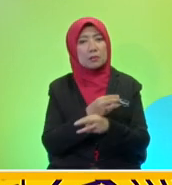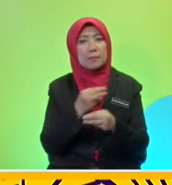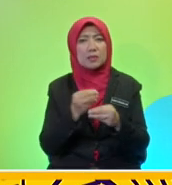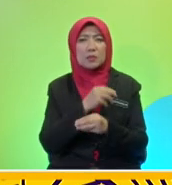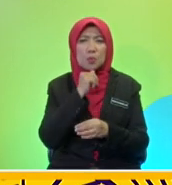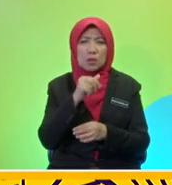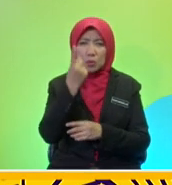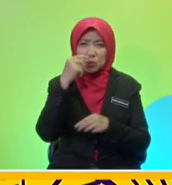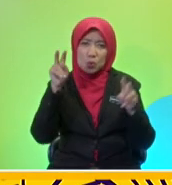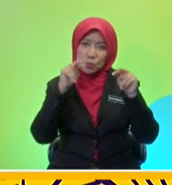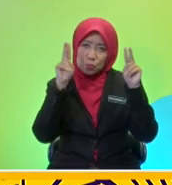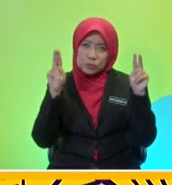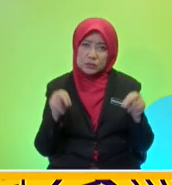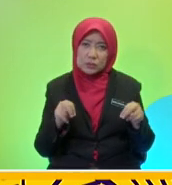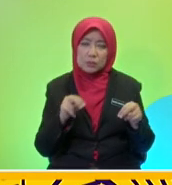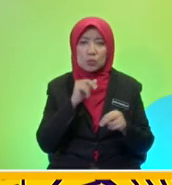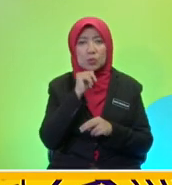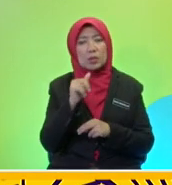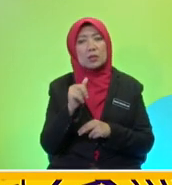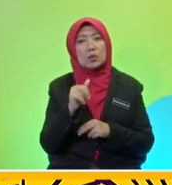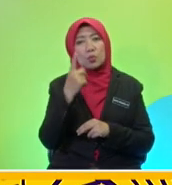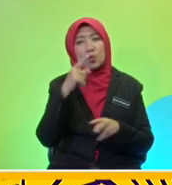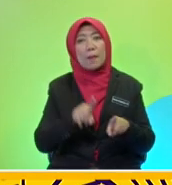menguji bukan enggak